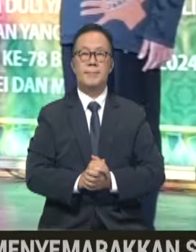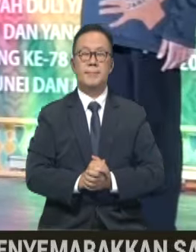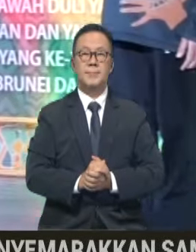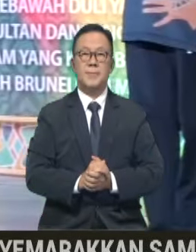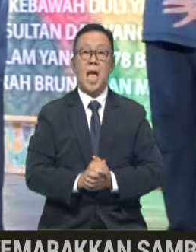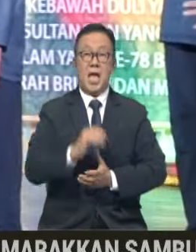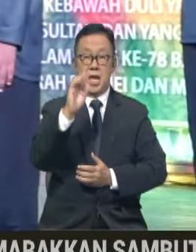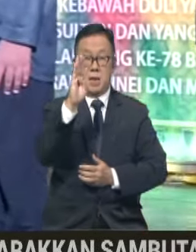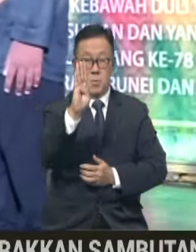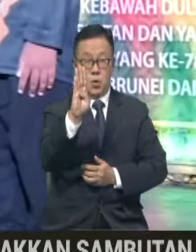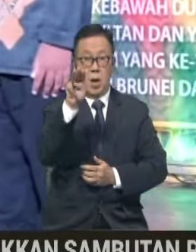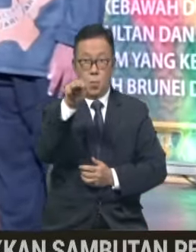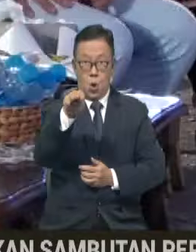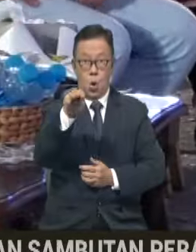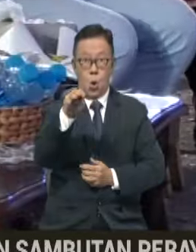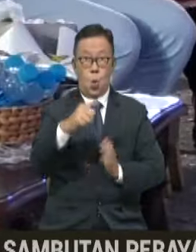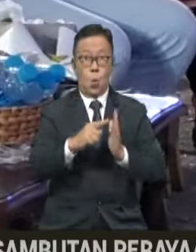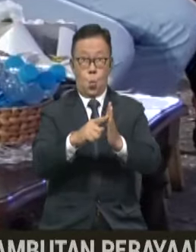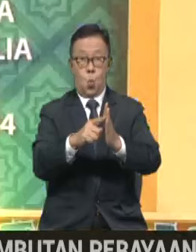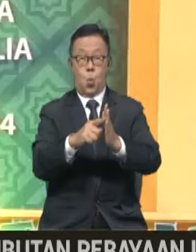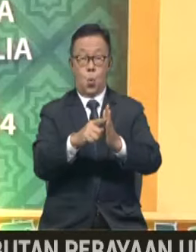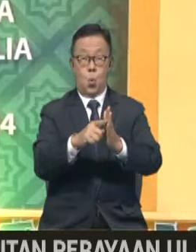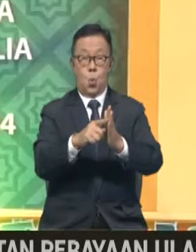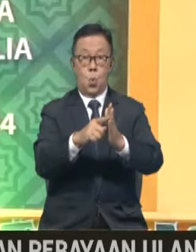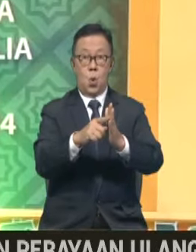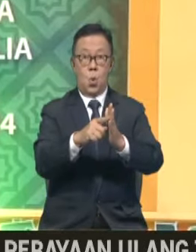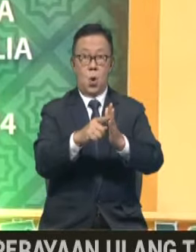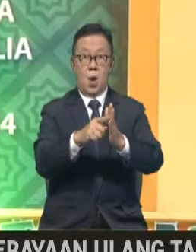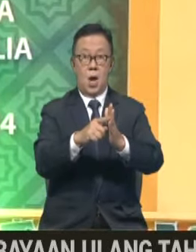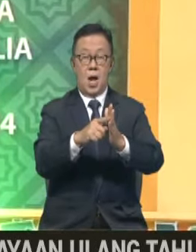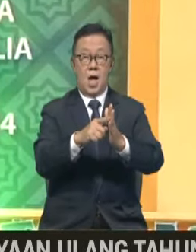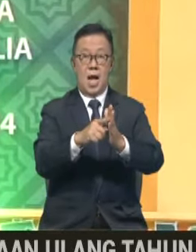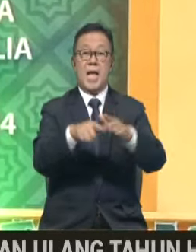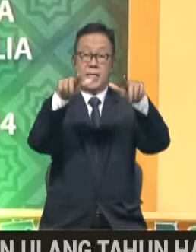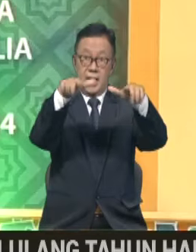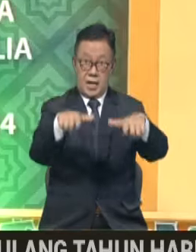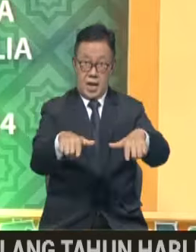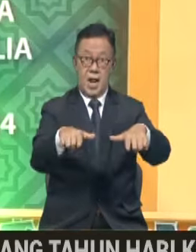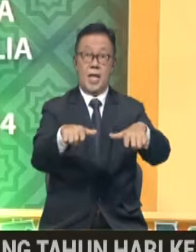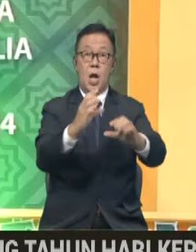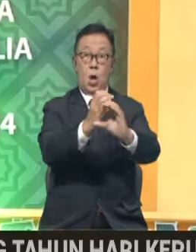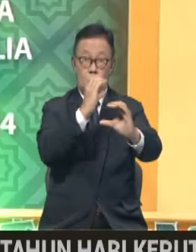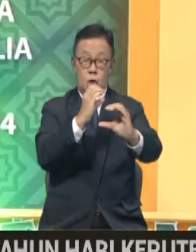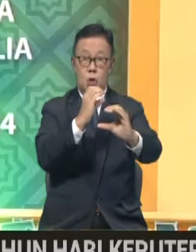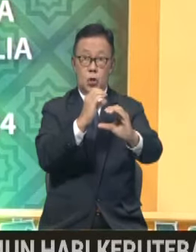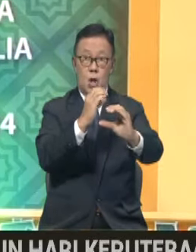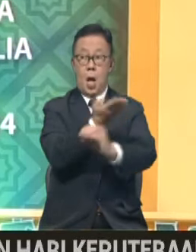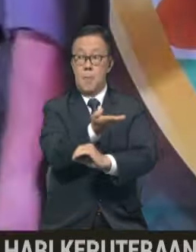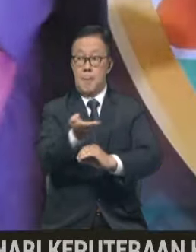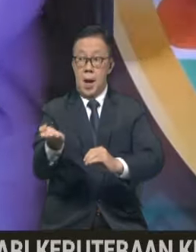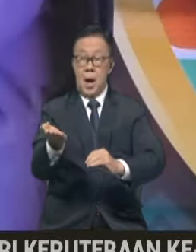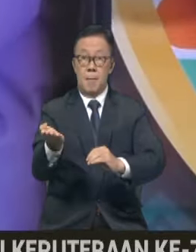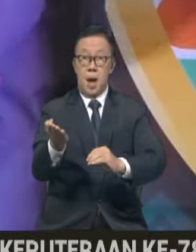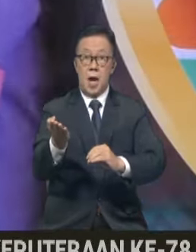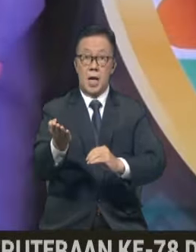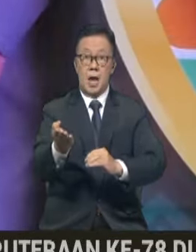Di daerah Brunei dan Muara, persembahan berlangsung di pentas perayaan kawasan letak kereta berhadapan Muzium Alat-Alat Kebesaran